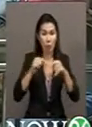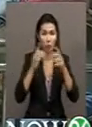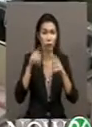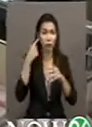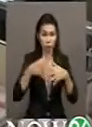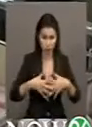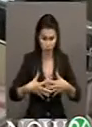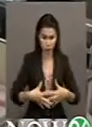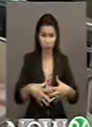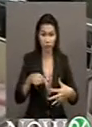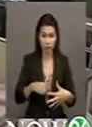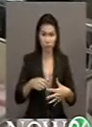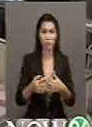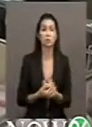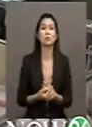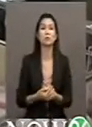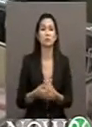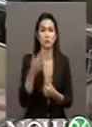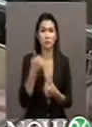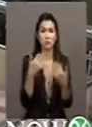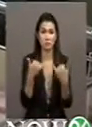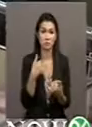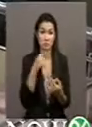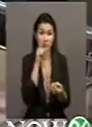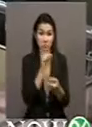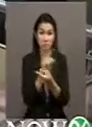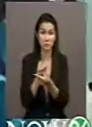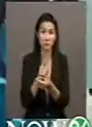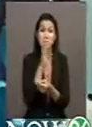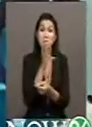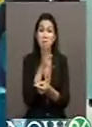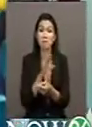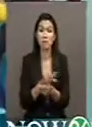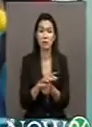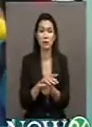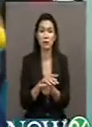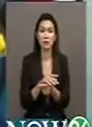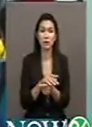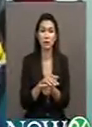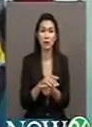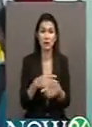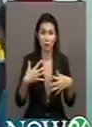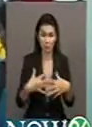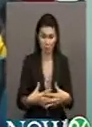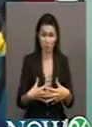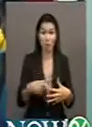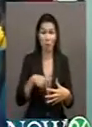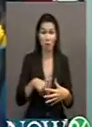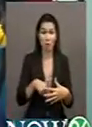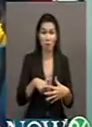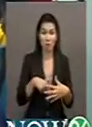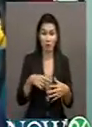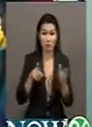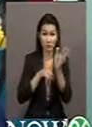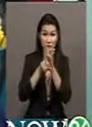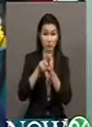ที่พบคนป่วยนี่แหละครับ ครับเพราะว่ามันมีปัญหานะฮะว่าถ้าสมมุติว่าเด็กที่อยู่ในท้องแล้วก็ติดไวรั